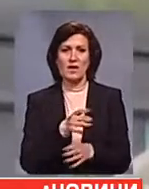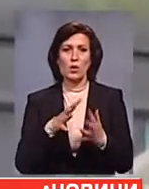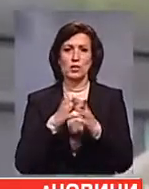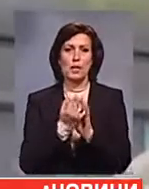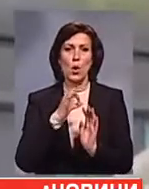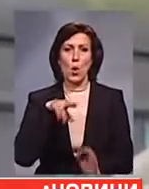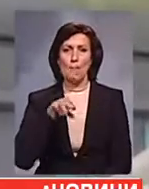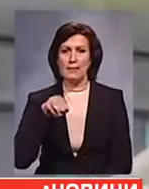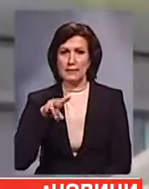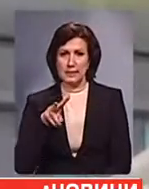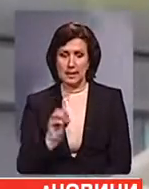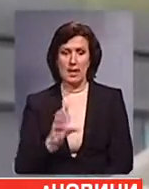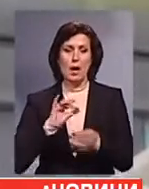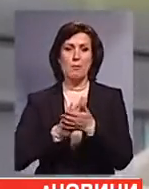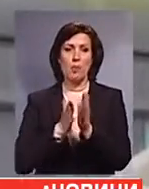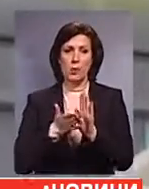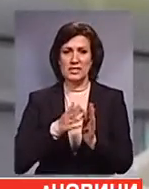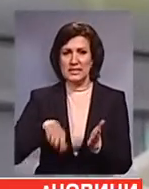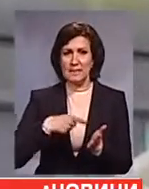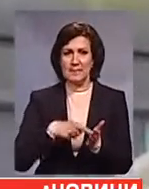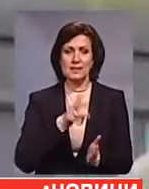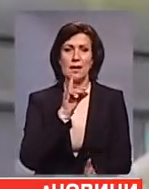селища Опитне, а по позиціях в районі міста